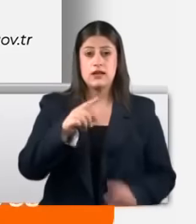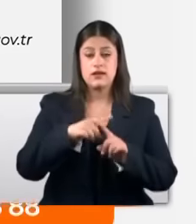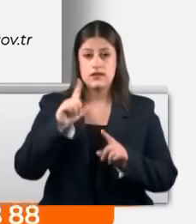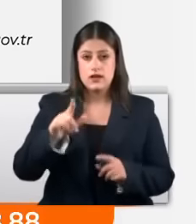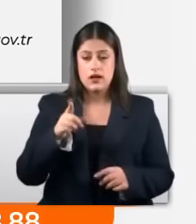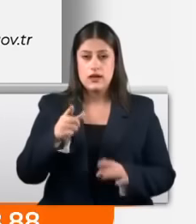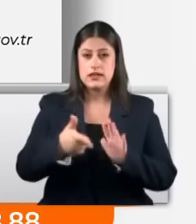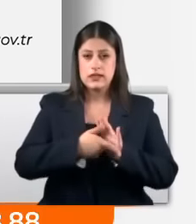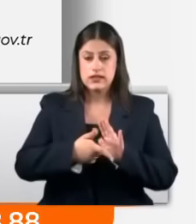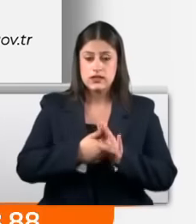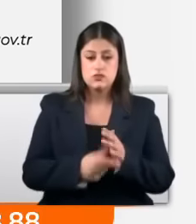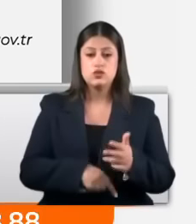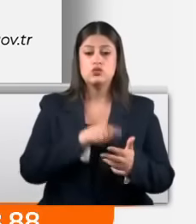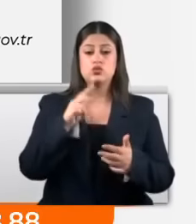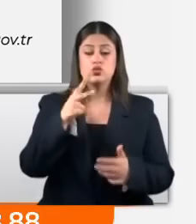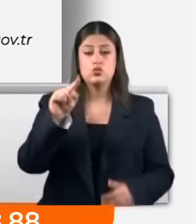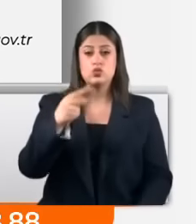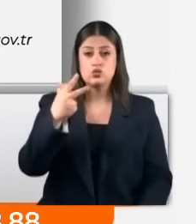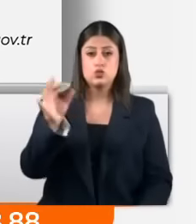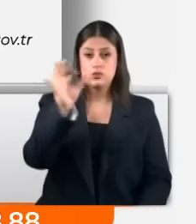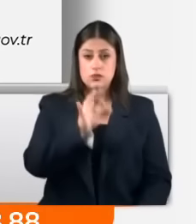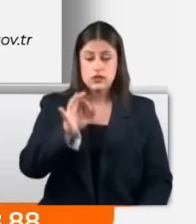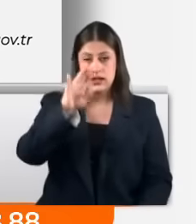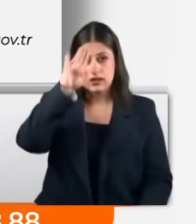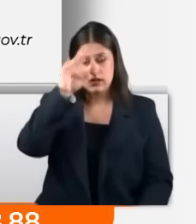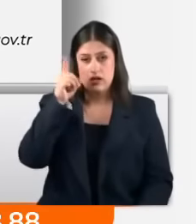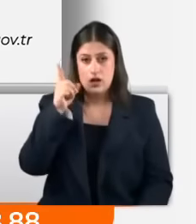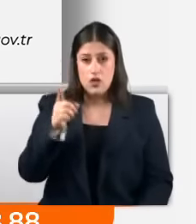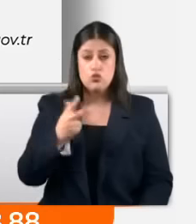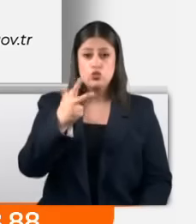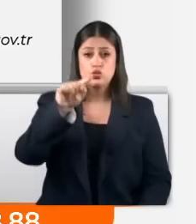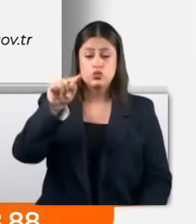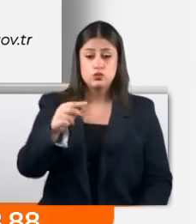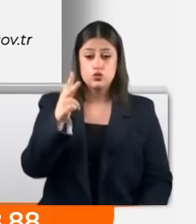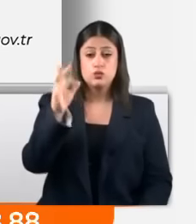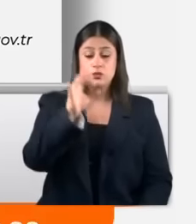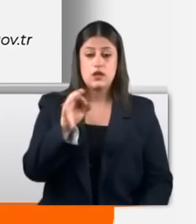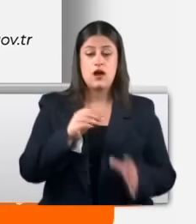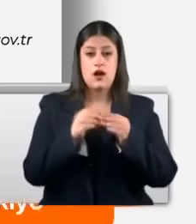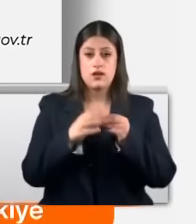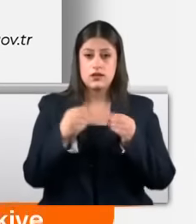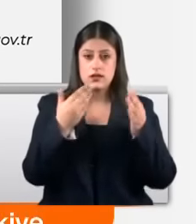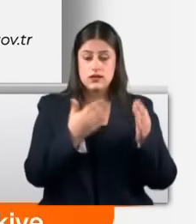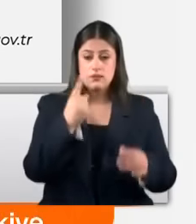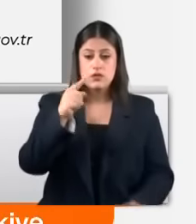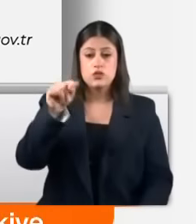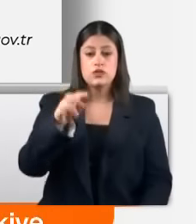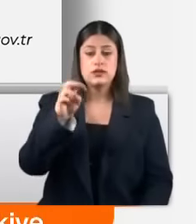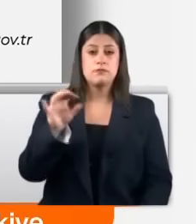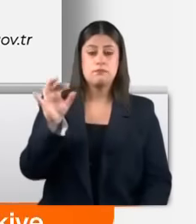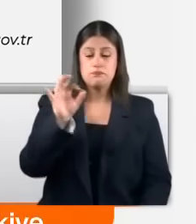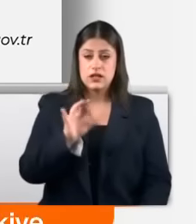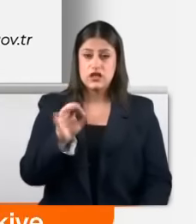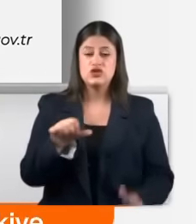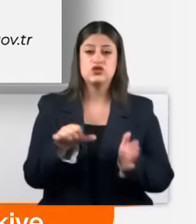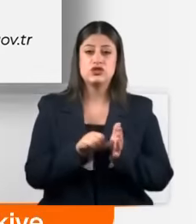borçla İzmir, 3.3 milyar lirayla İstanbul, 3 milyar lirayla Adana ve 1.8 milyar